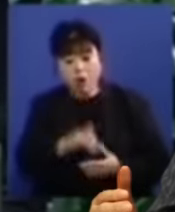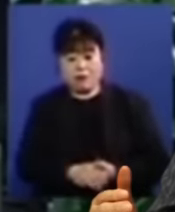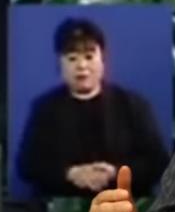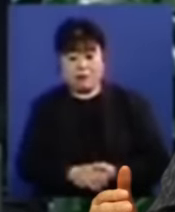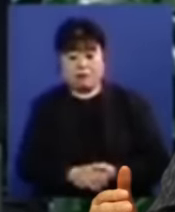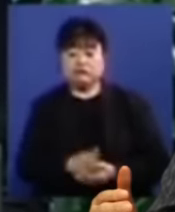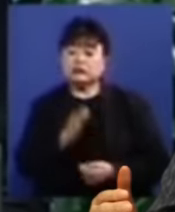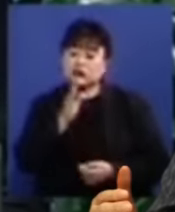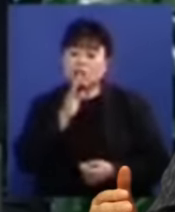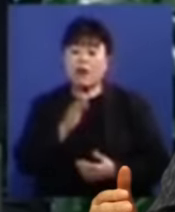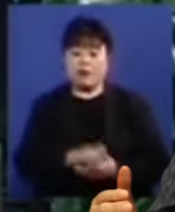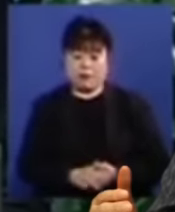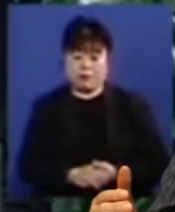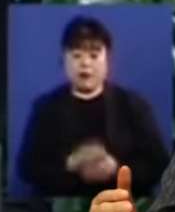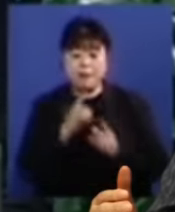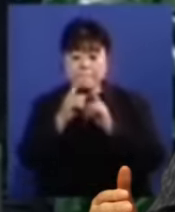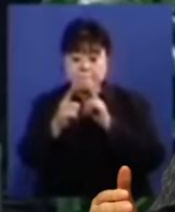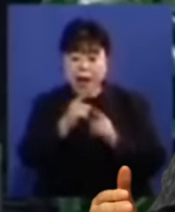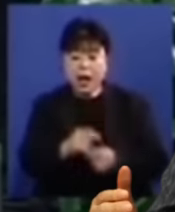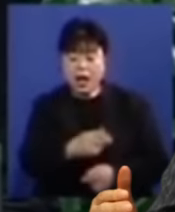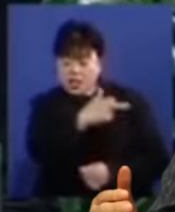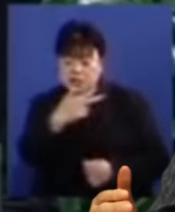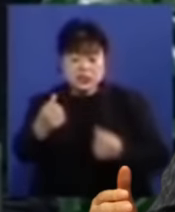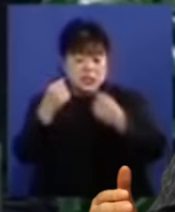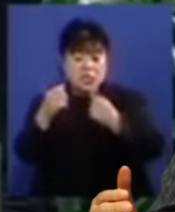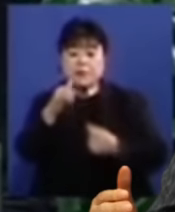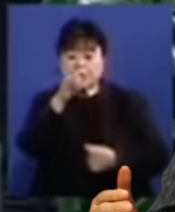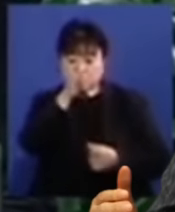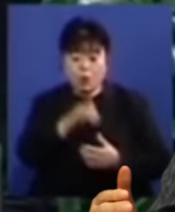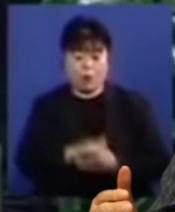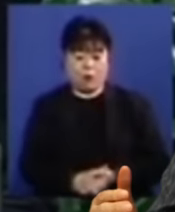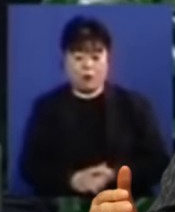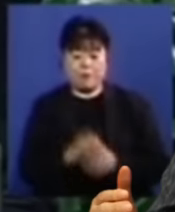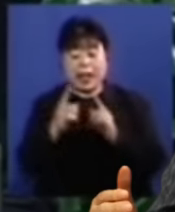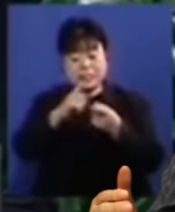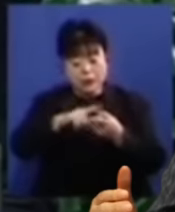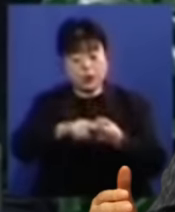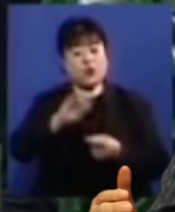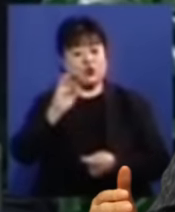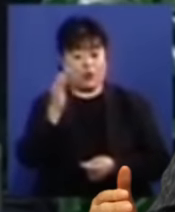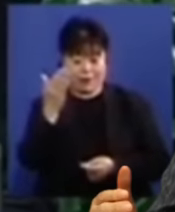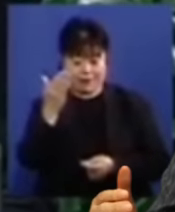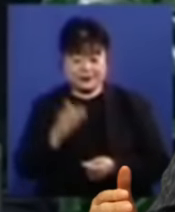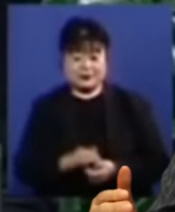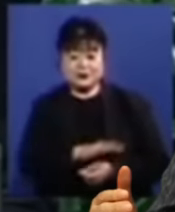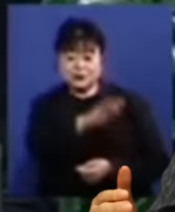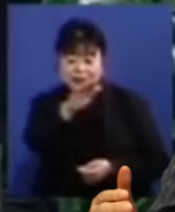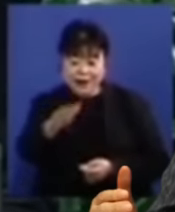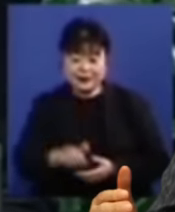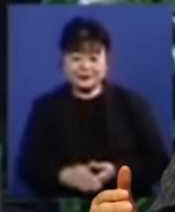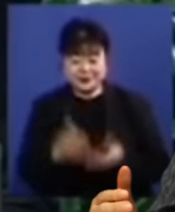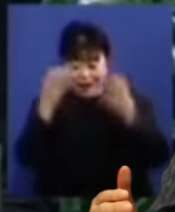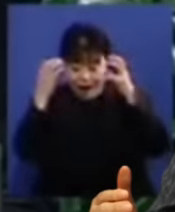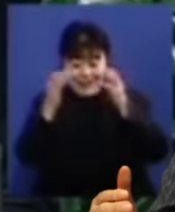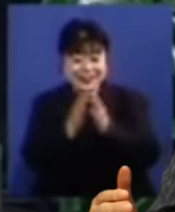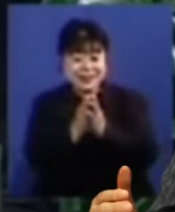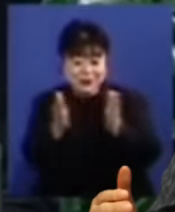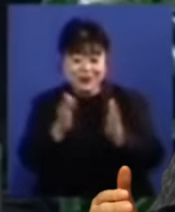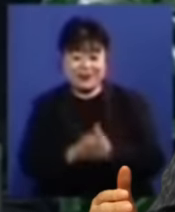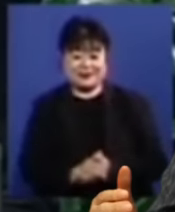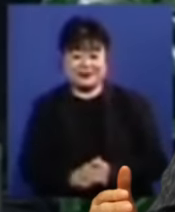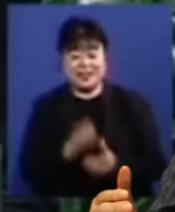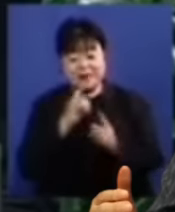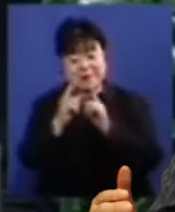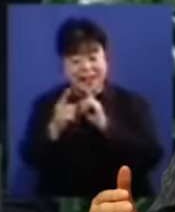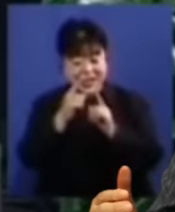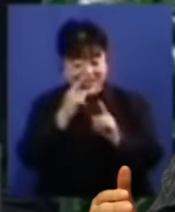그렇지 않습니다. 말에 큰 힘이 있습니다. 그러므로 우리는 어릴 때부터